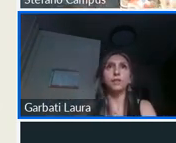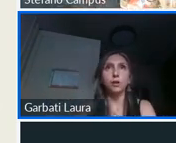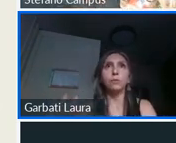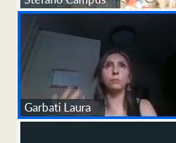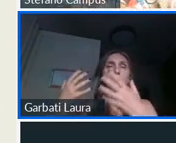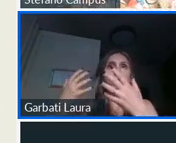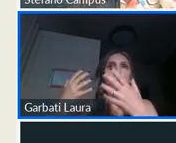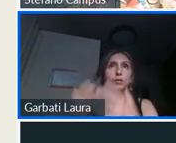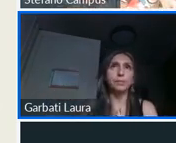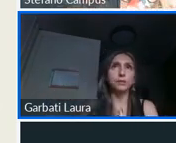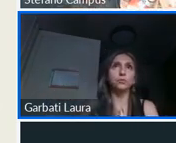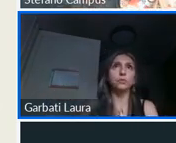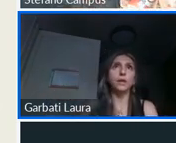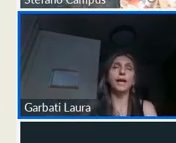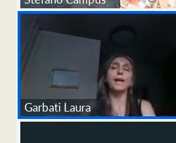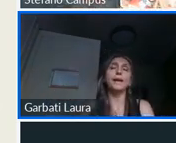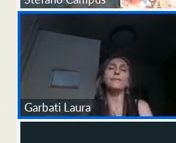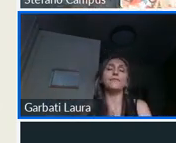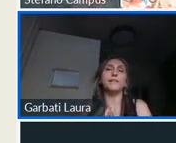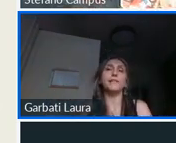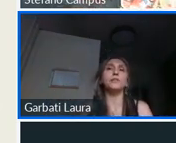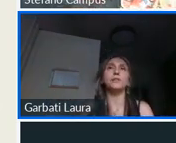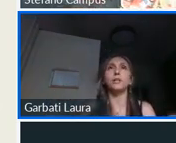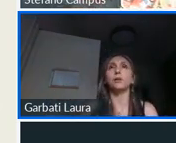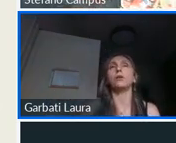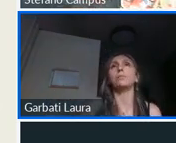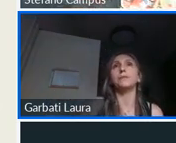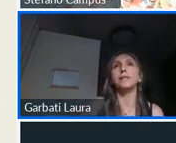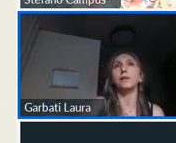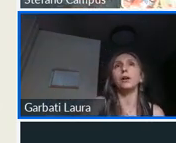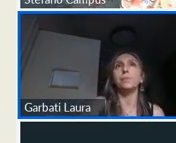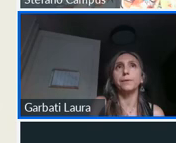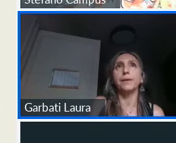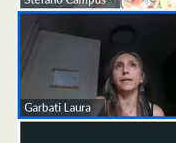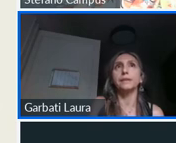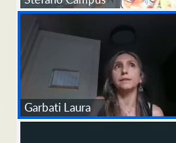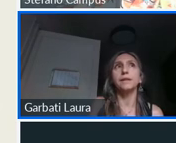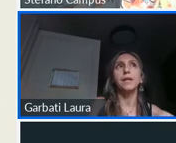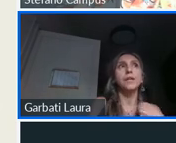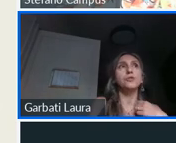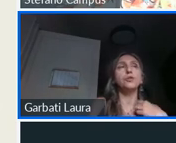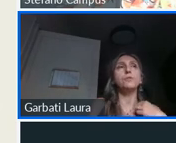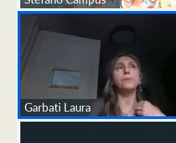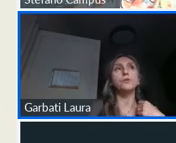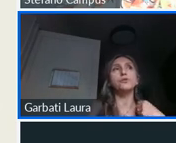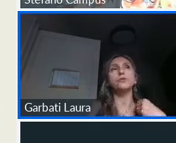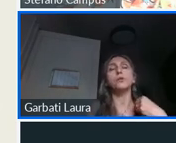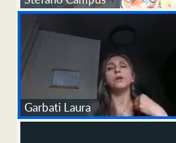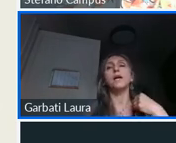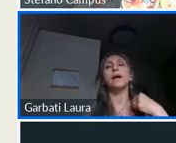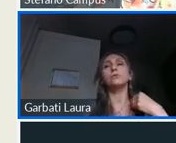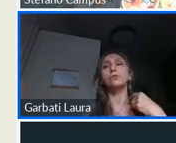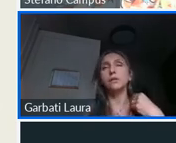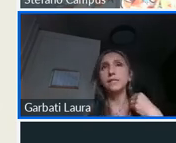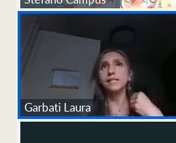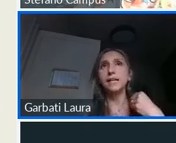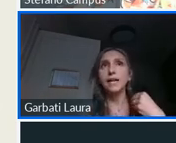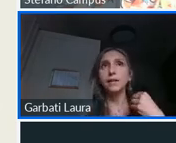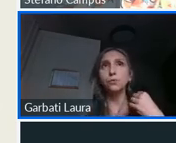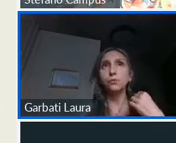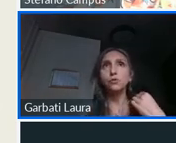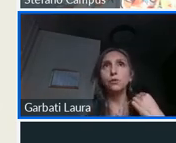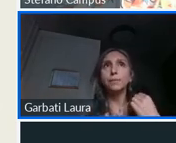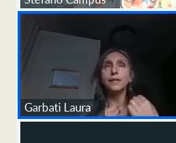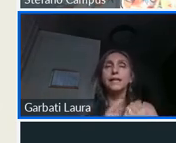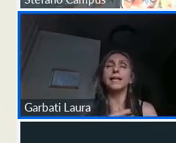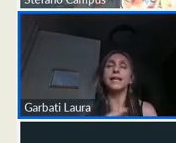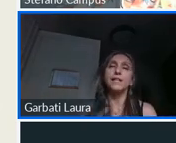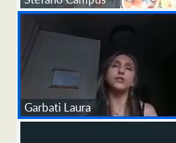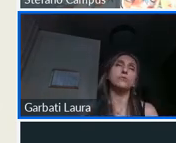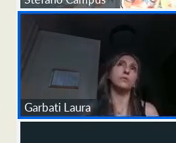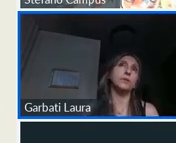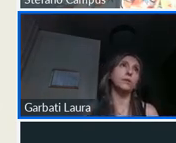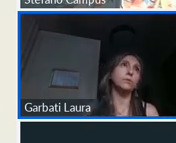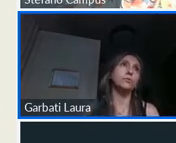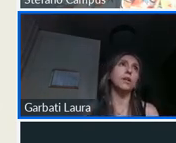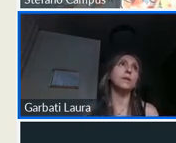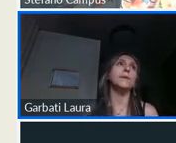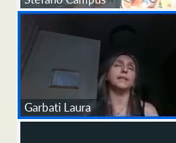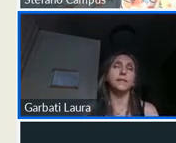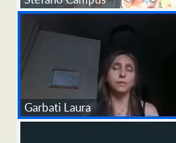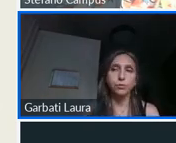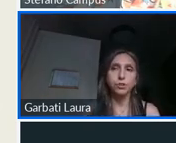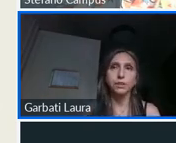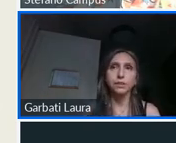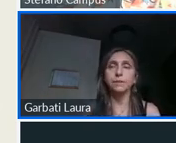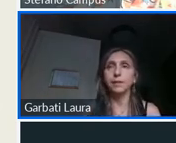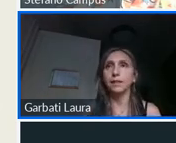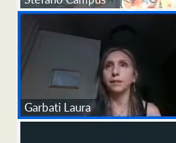al concetto di commons, di apertura, è figlio del copyright. Cioè io posso autorizzare il riuso perché la legge sul